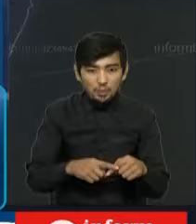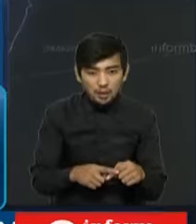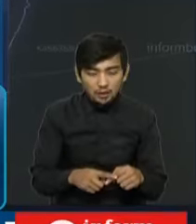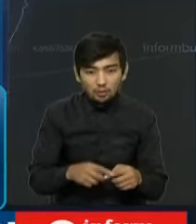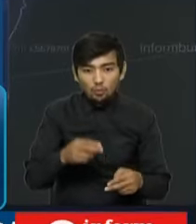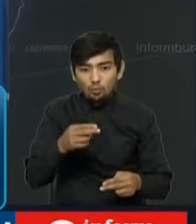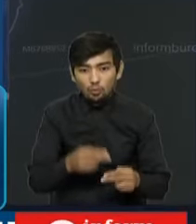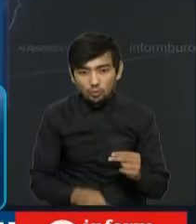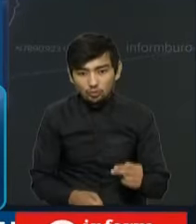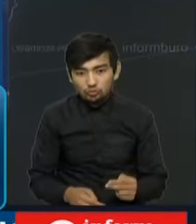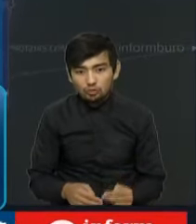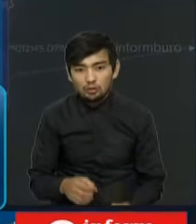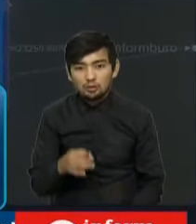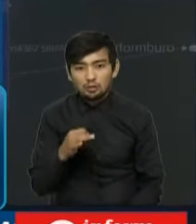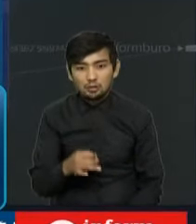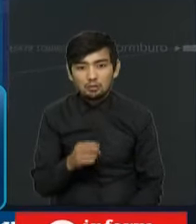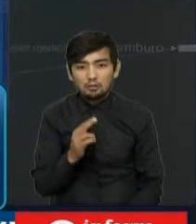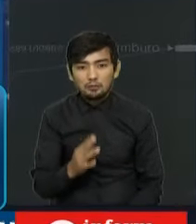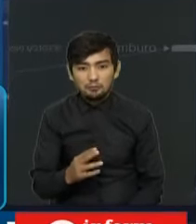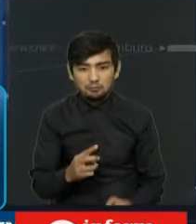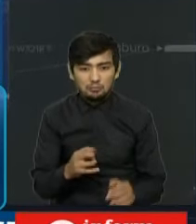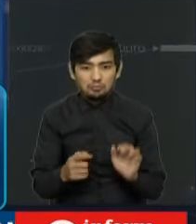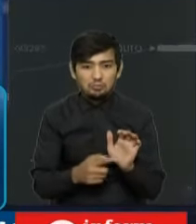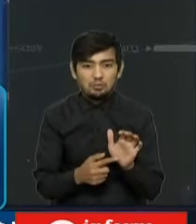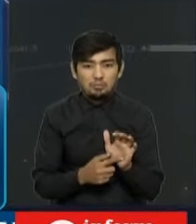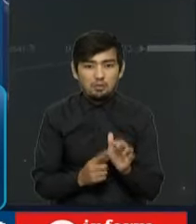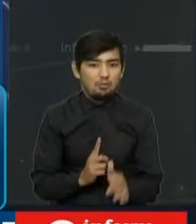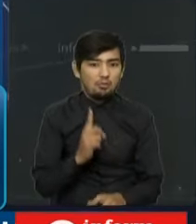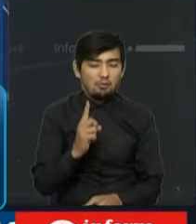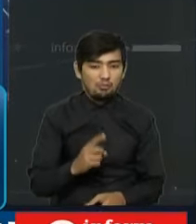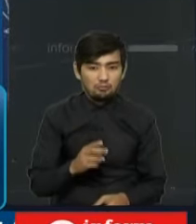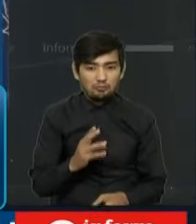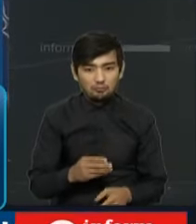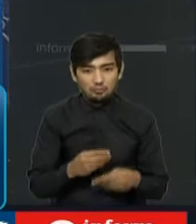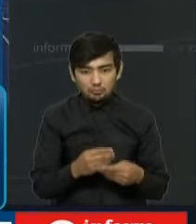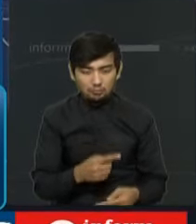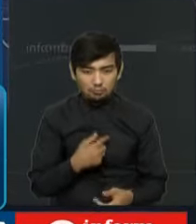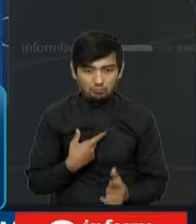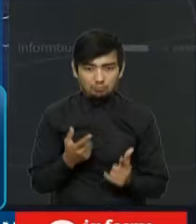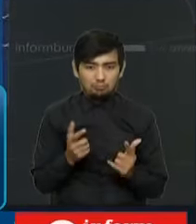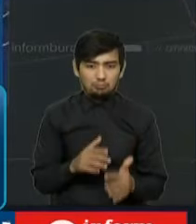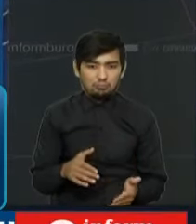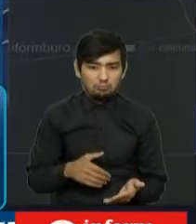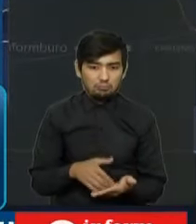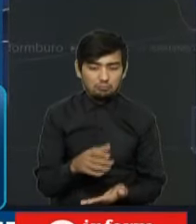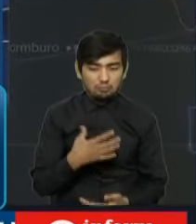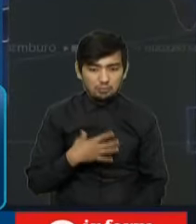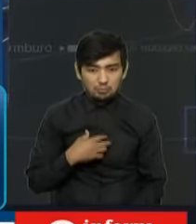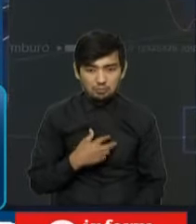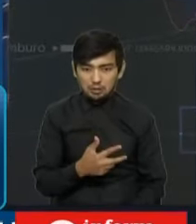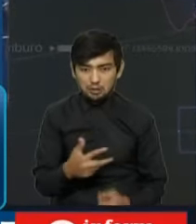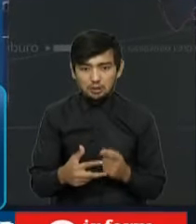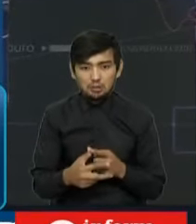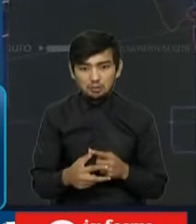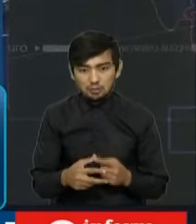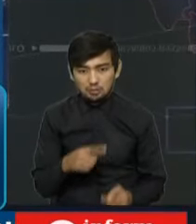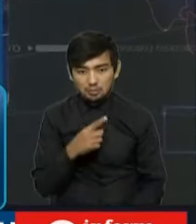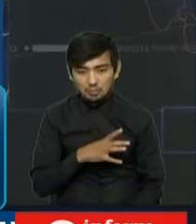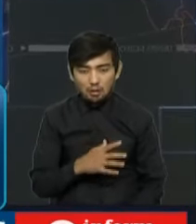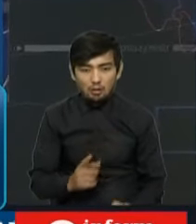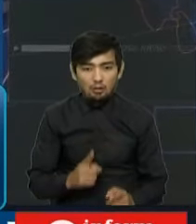предложили квартиру на седьмом этаже. Ну, не согласившись с данным предложением, потребитель потребовал